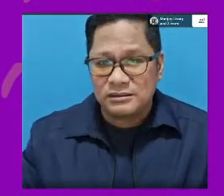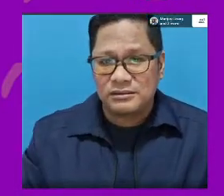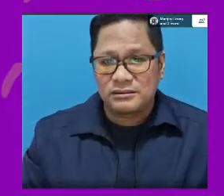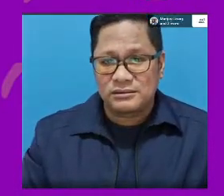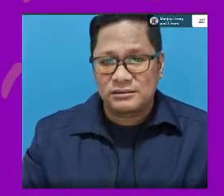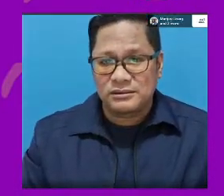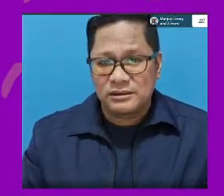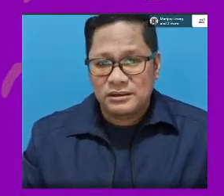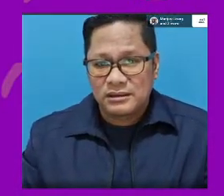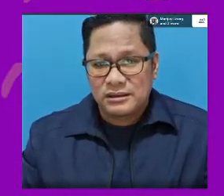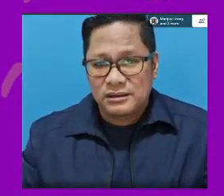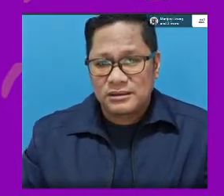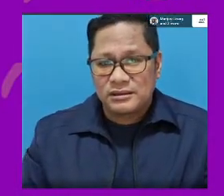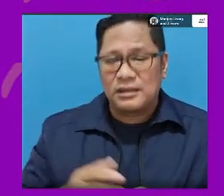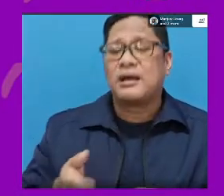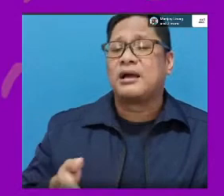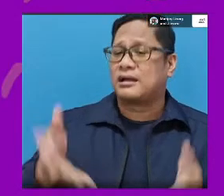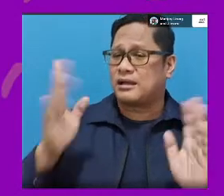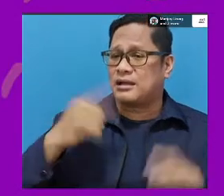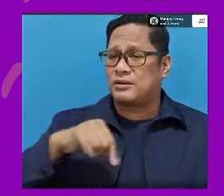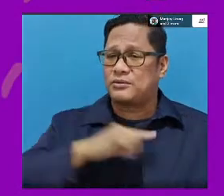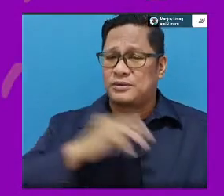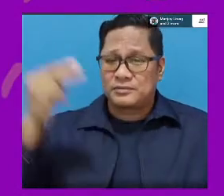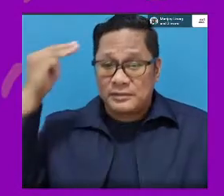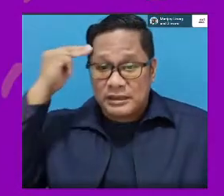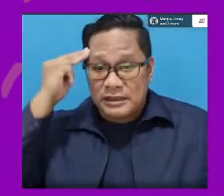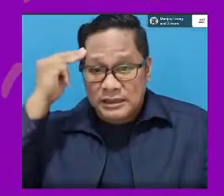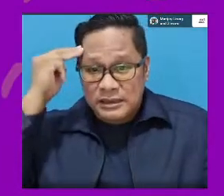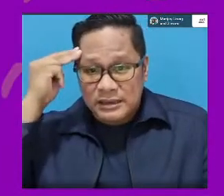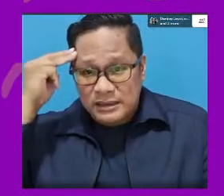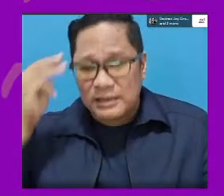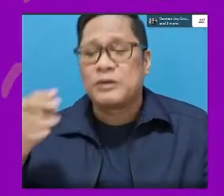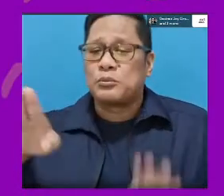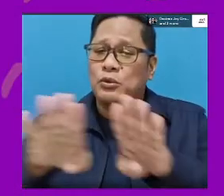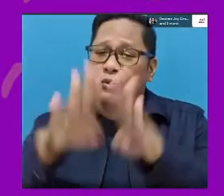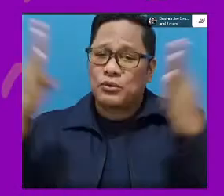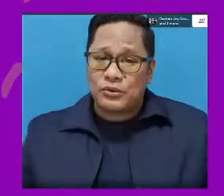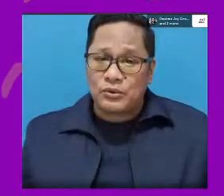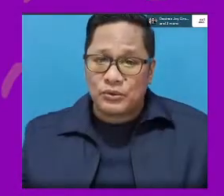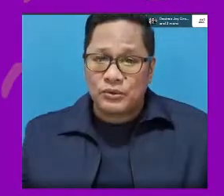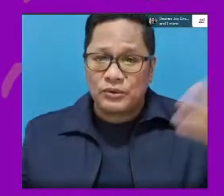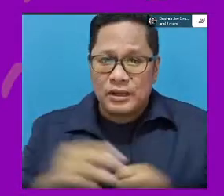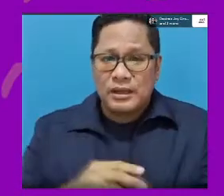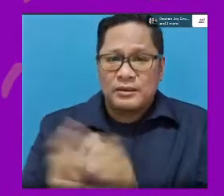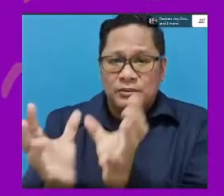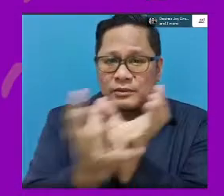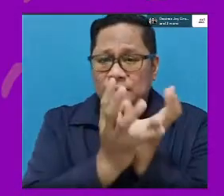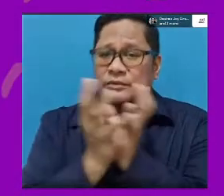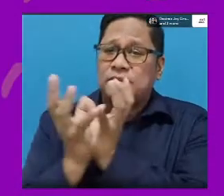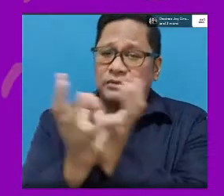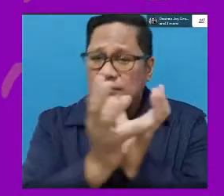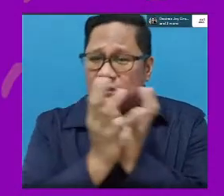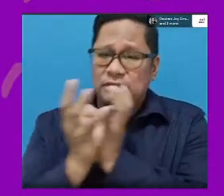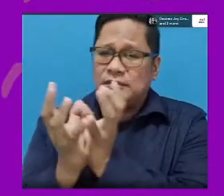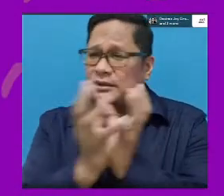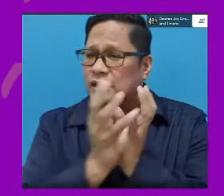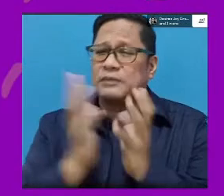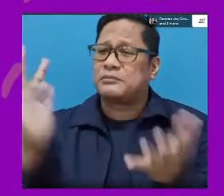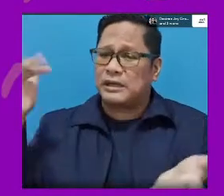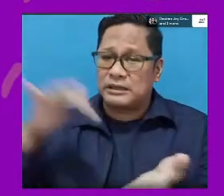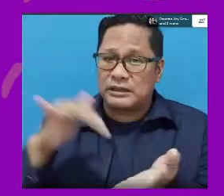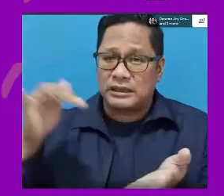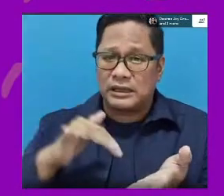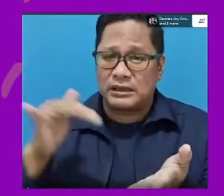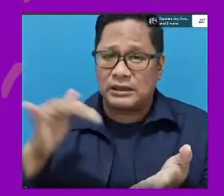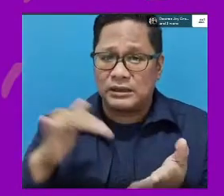Ang ating isip ay buksan at libon ay pag-aralan. Paano